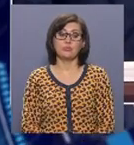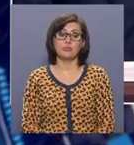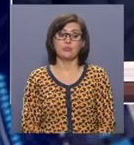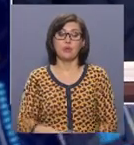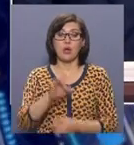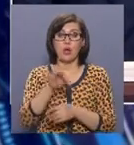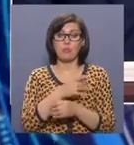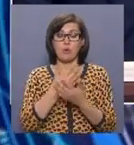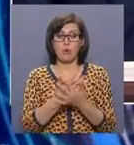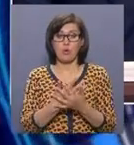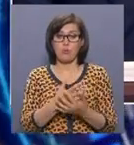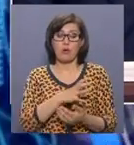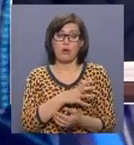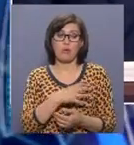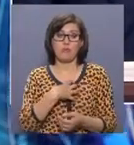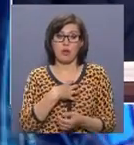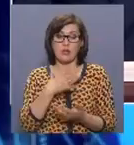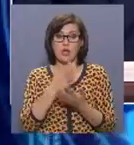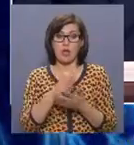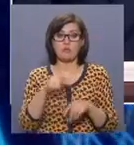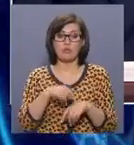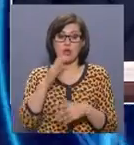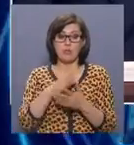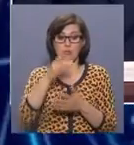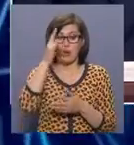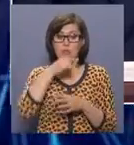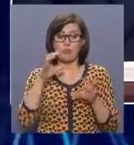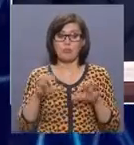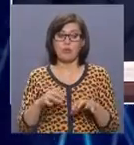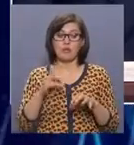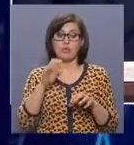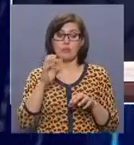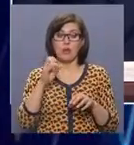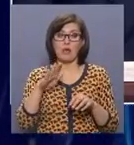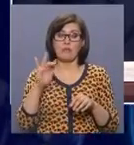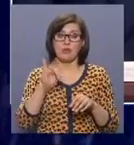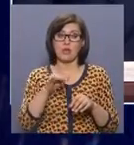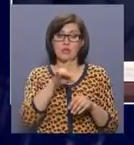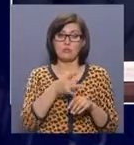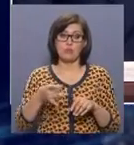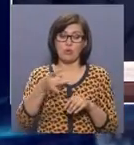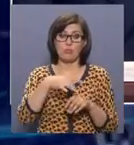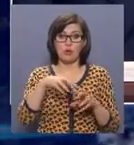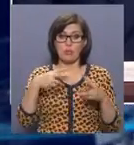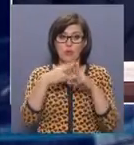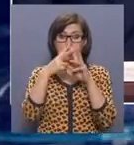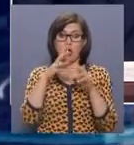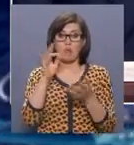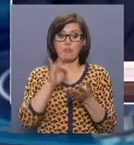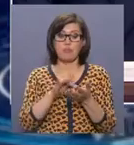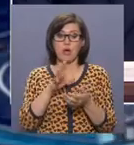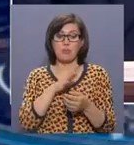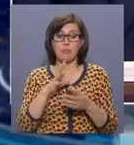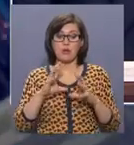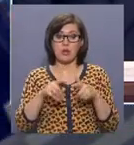Діннің қоғамдағы маңызы артқанын жіті сезіне отырып Қазақстан президенті Нұрсұлтан Назарбаев Республика елордасы Астана